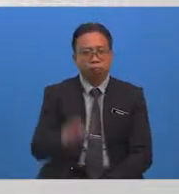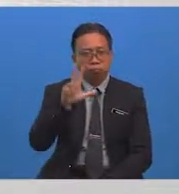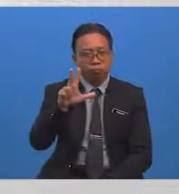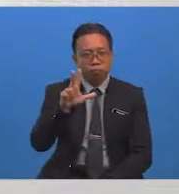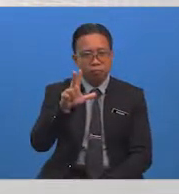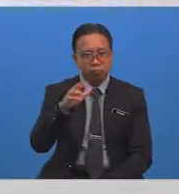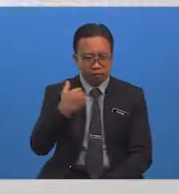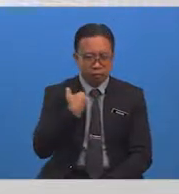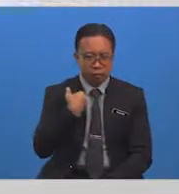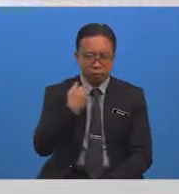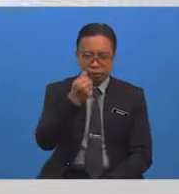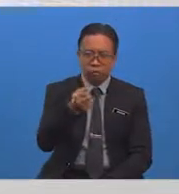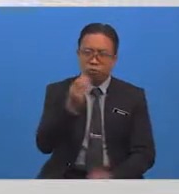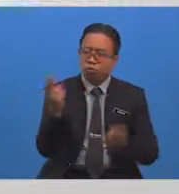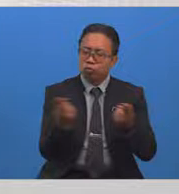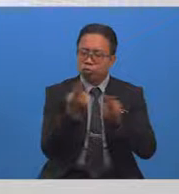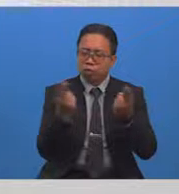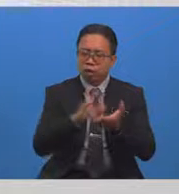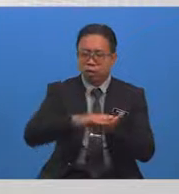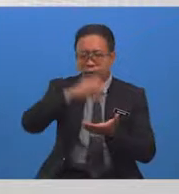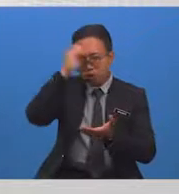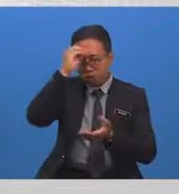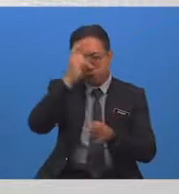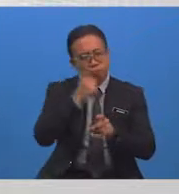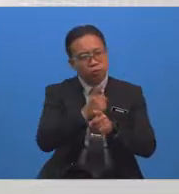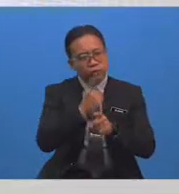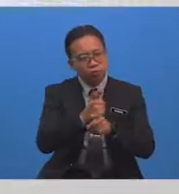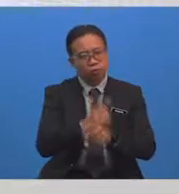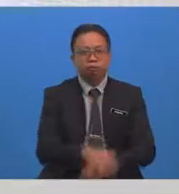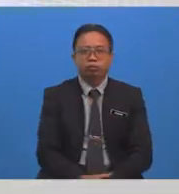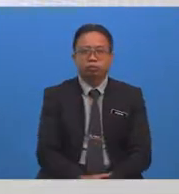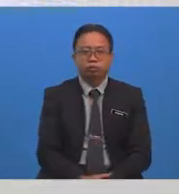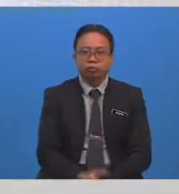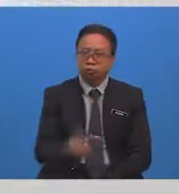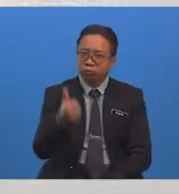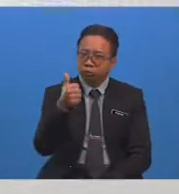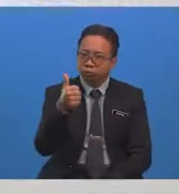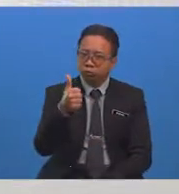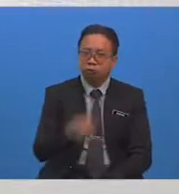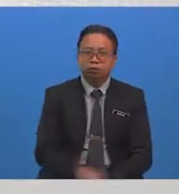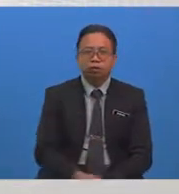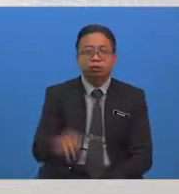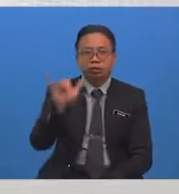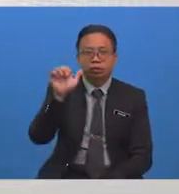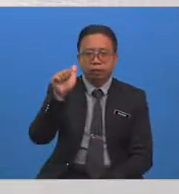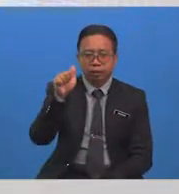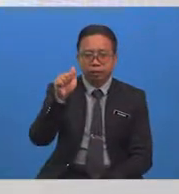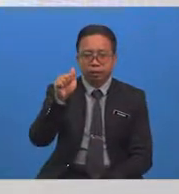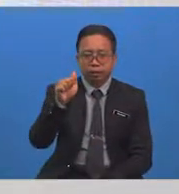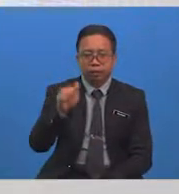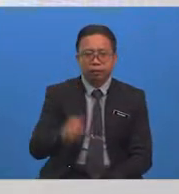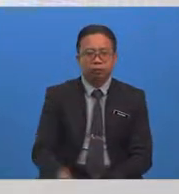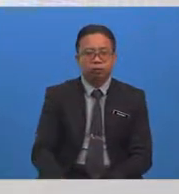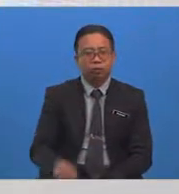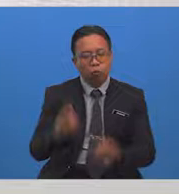Adakah kamu berusaha belajar bersungguh-sungguh bagus murid jawabannya ya kita perlu